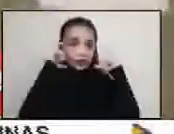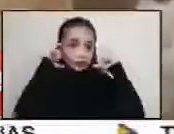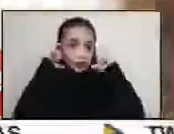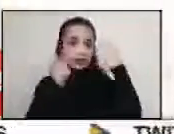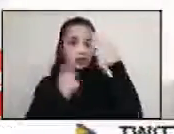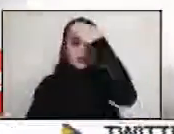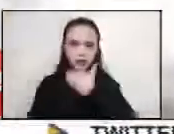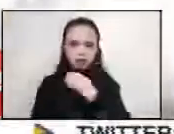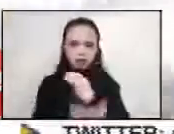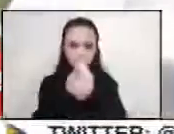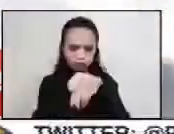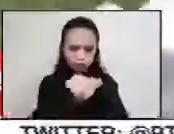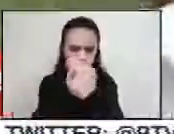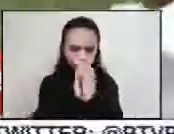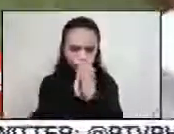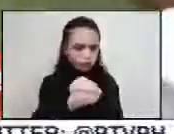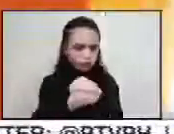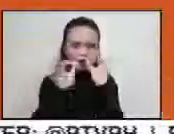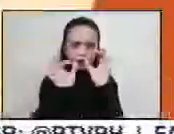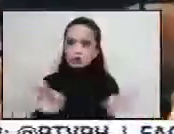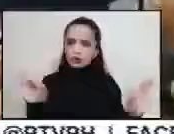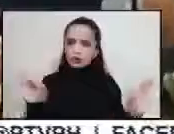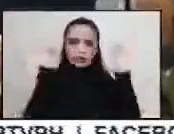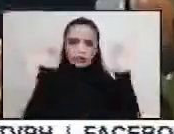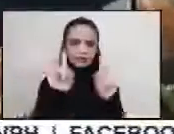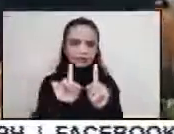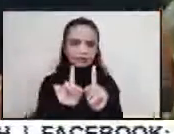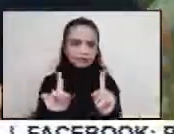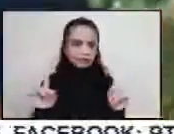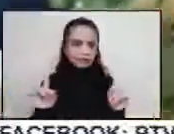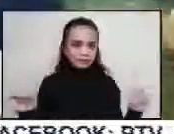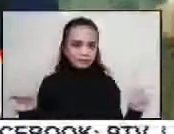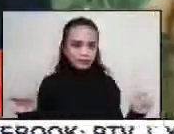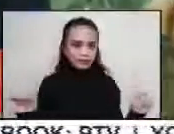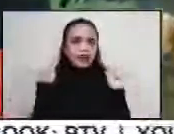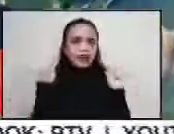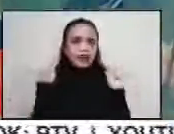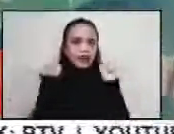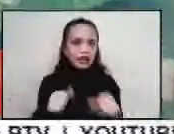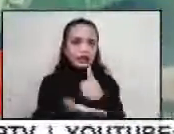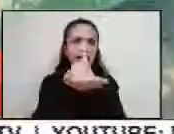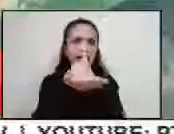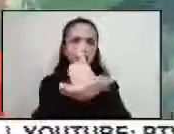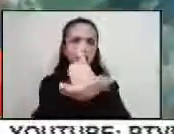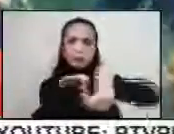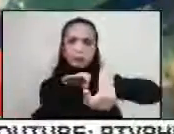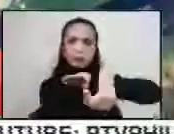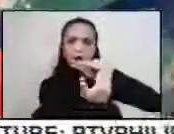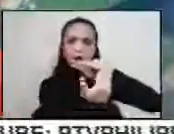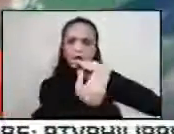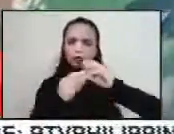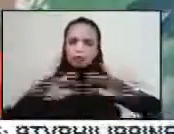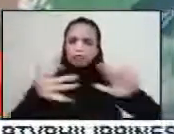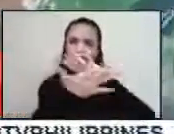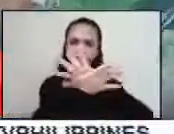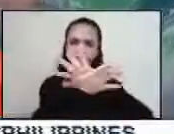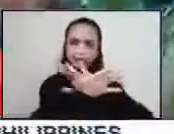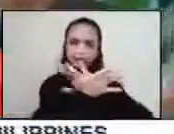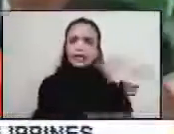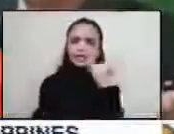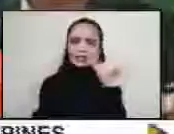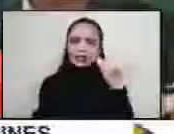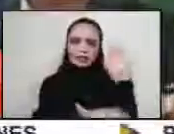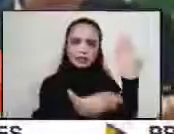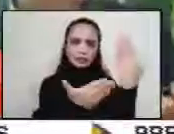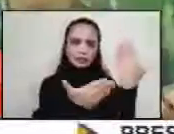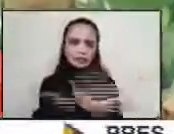nag-aalala para sa warranty ng PS5. Sa kabilang banda, malapit ng first wedding anniversary ni Sara Jeronimo